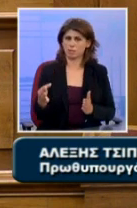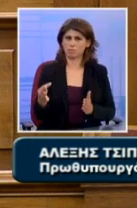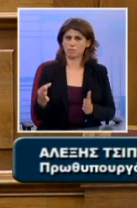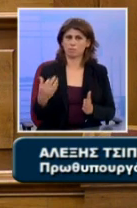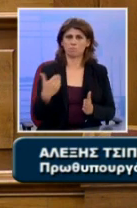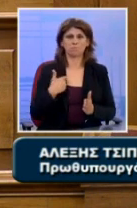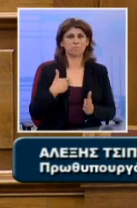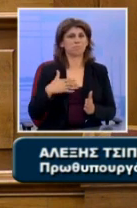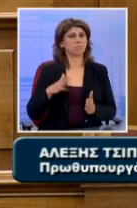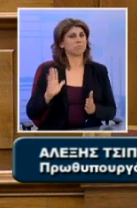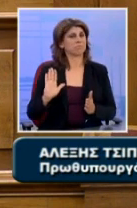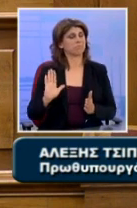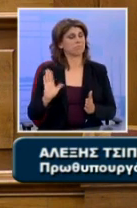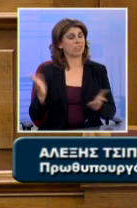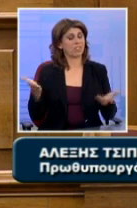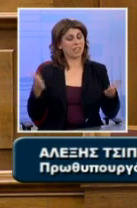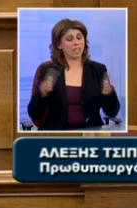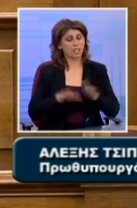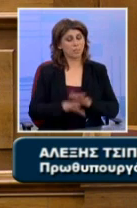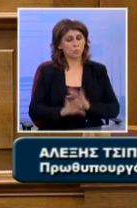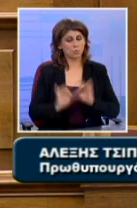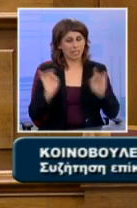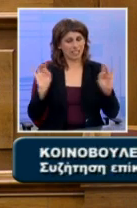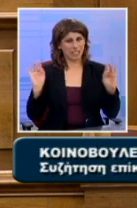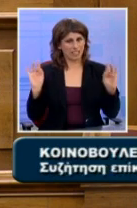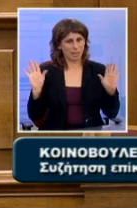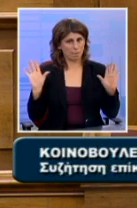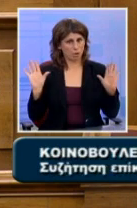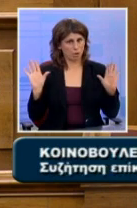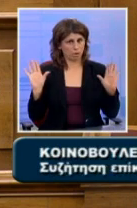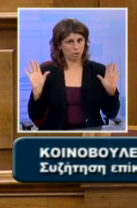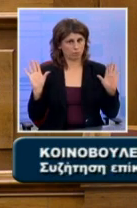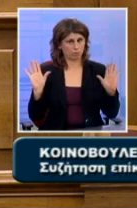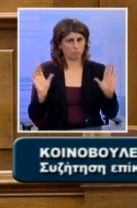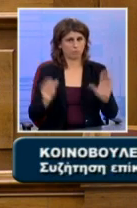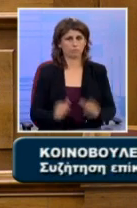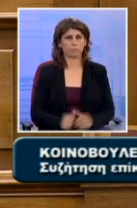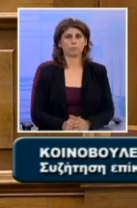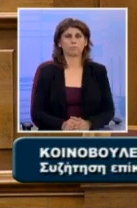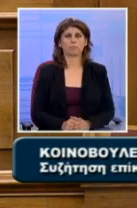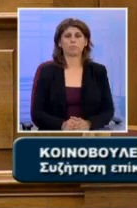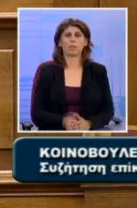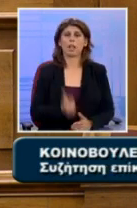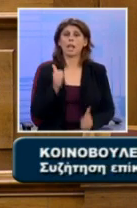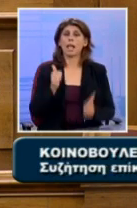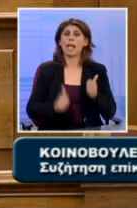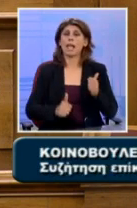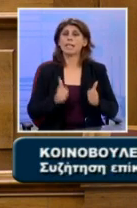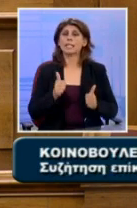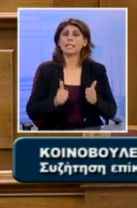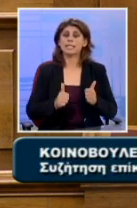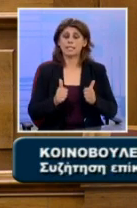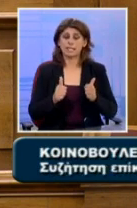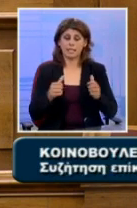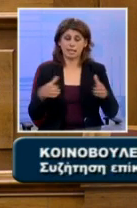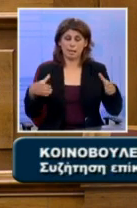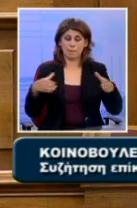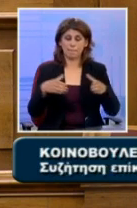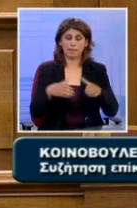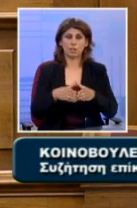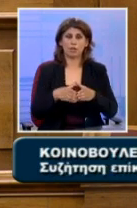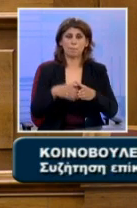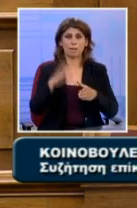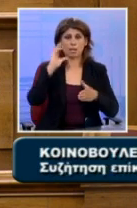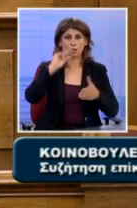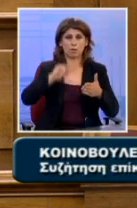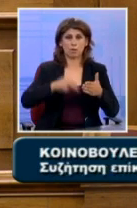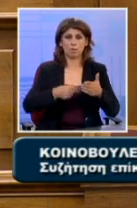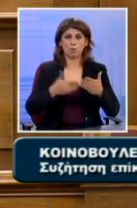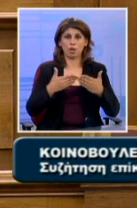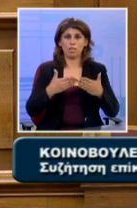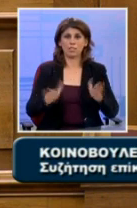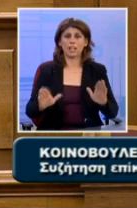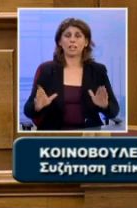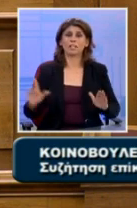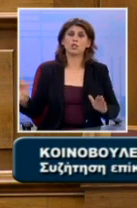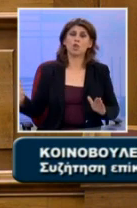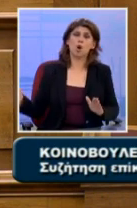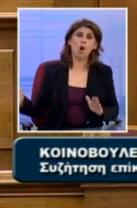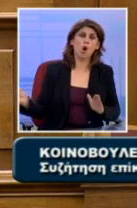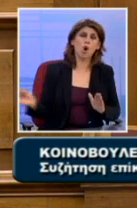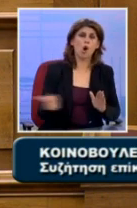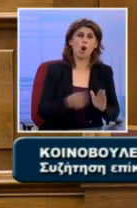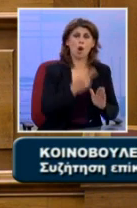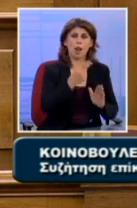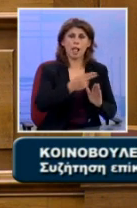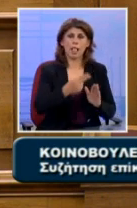ότι εμείς δεν θα κρύψουμε τίποτα. Η Εξεταστική Επιτροπή για το Μνημόνιο θα ανοίξει όλες τις